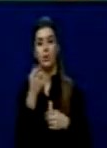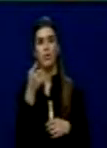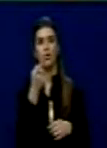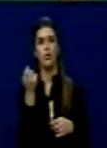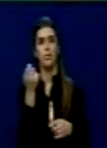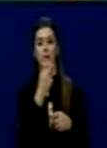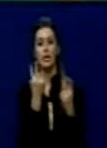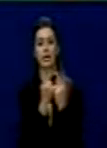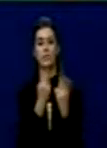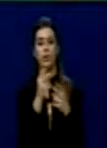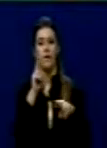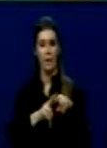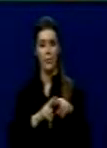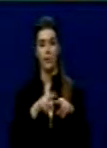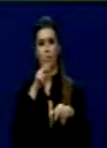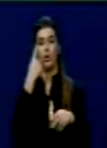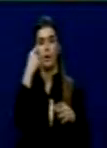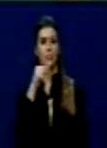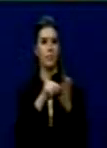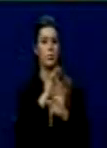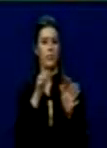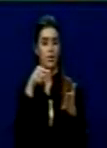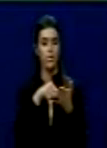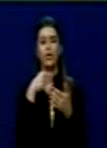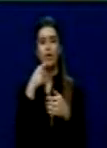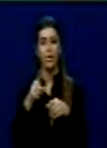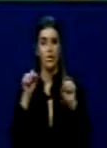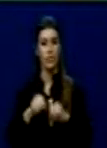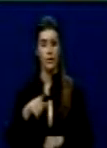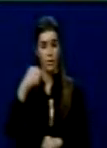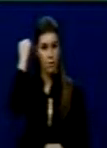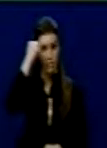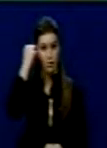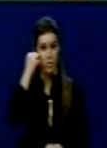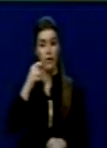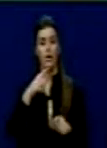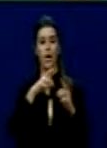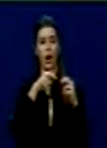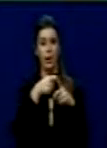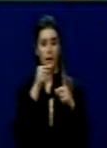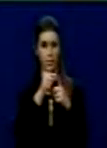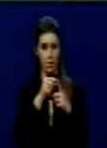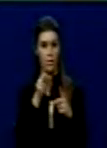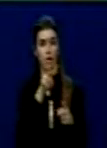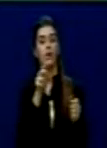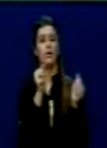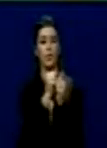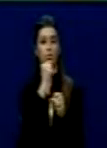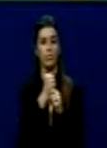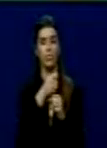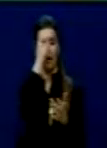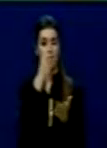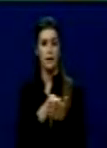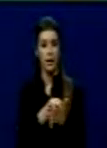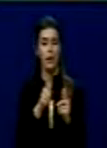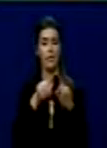do të mund të votojë ku do ta kishte vetëm një pikë, në të cilën kërkohet nga Qeveria e Republikës Kosovës, Agjencia Kosovare e Privatizimit, që të zbatohet